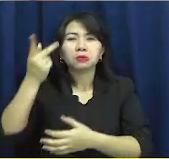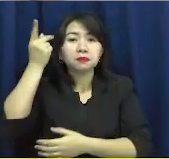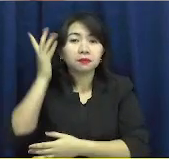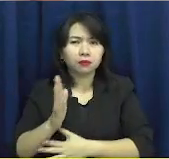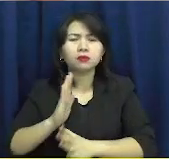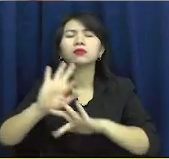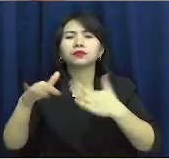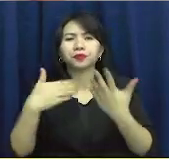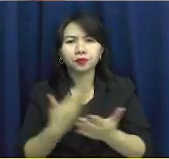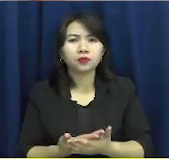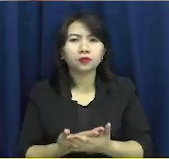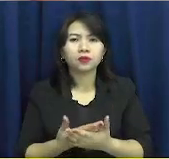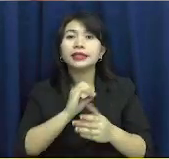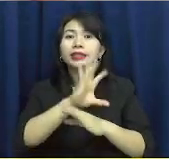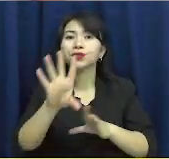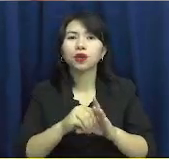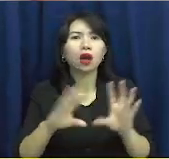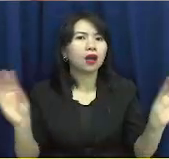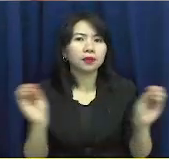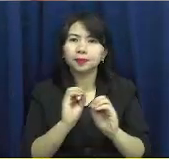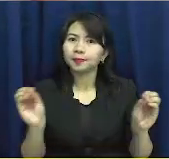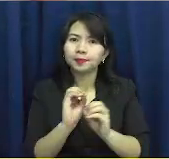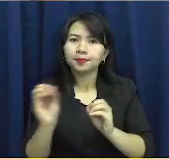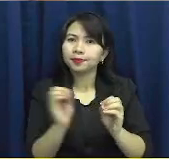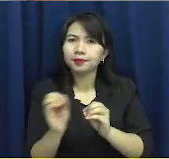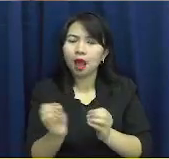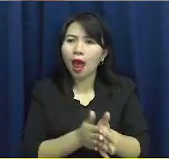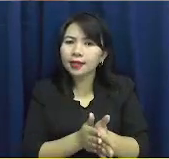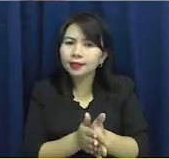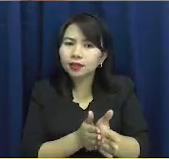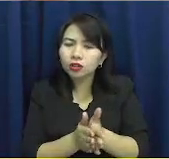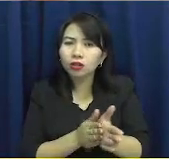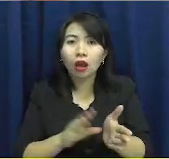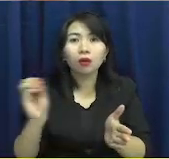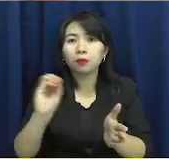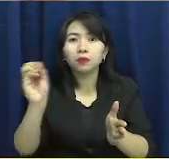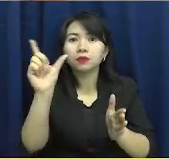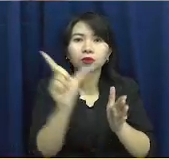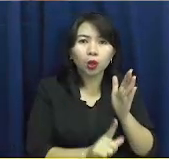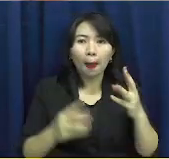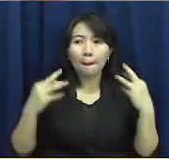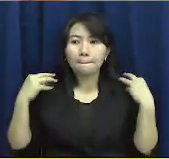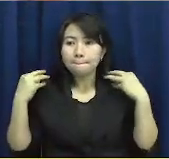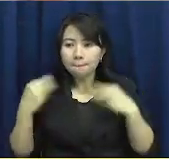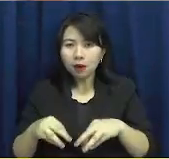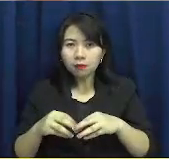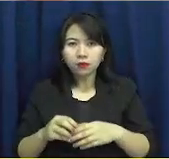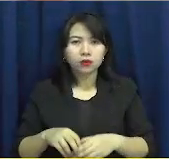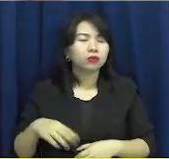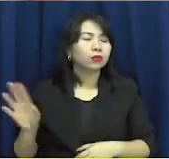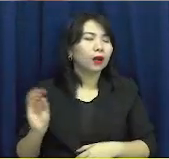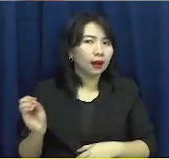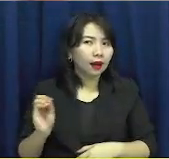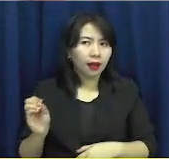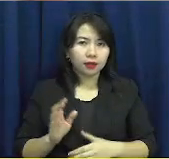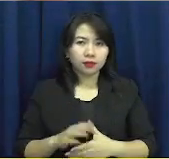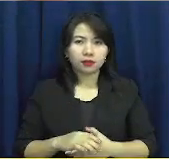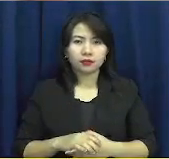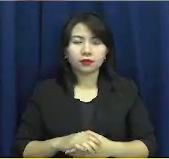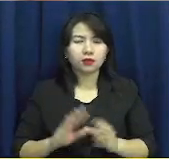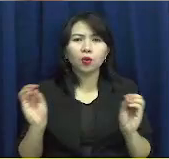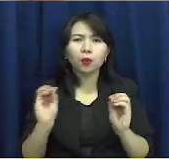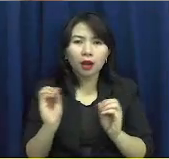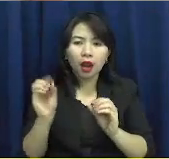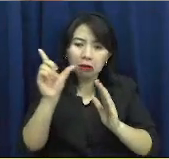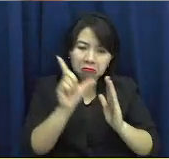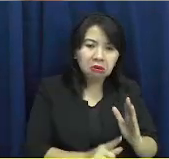Lahat yan. Walang excuse. Walang excuse yan. Walang mababang miyembro. Alam mo yun, sir, yung sinasabi walang na ganun, na... Walang ganun sa Bible.